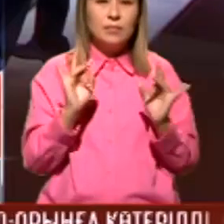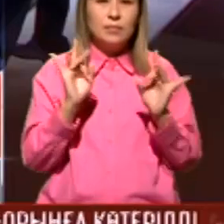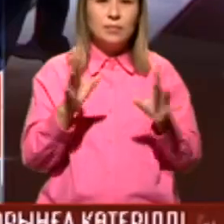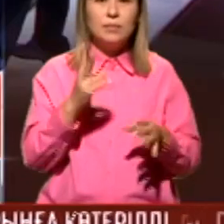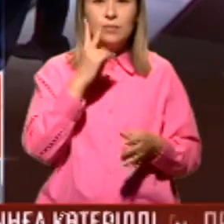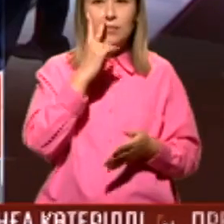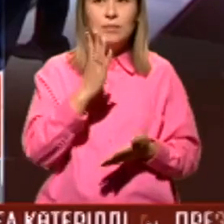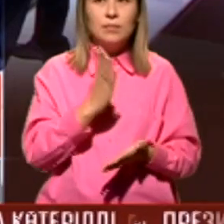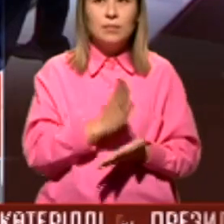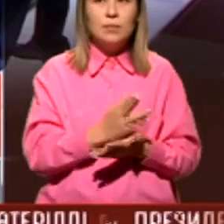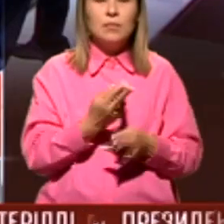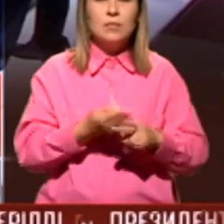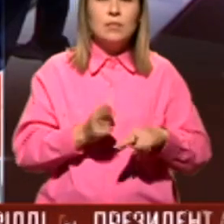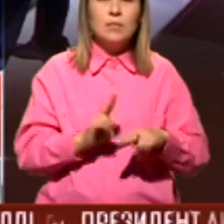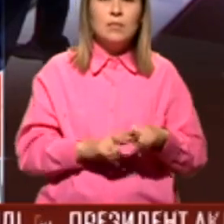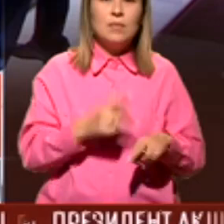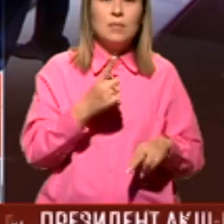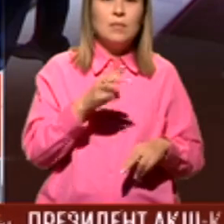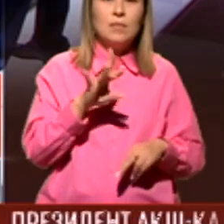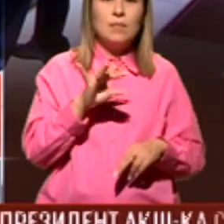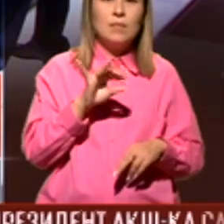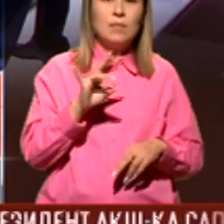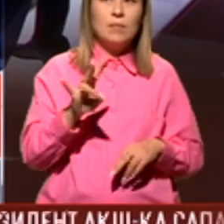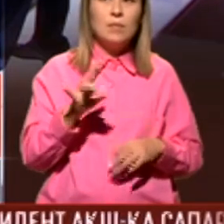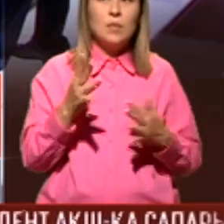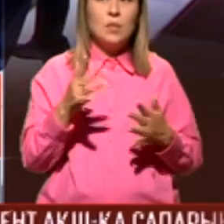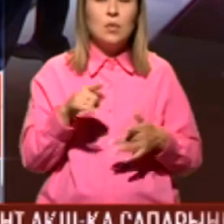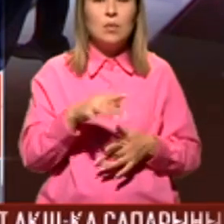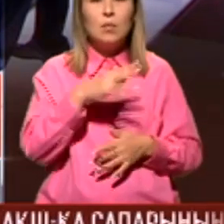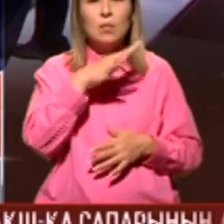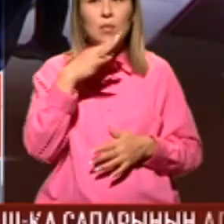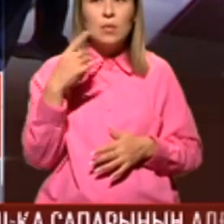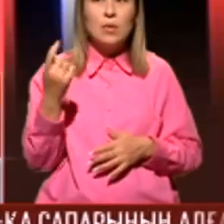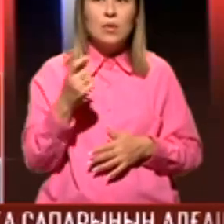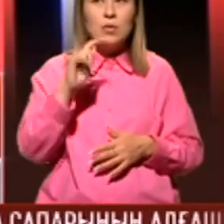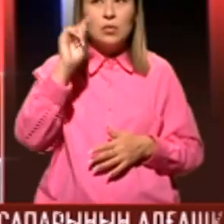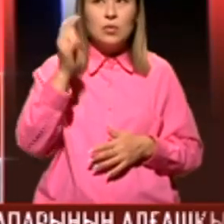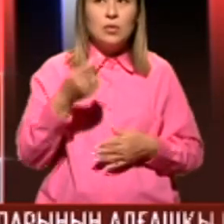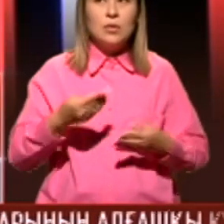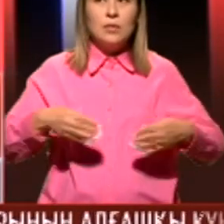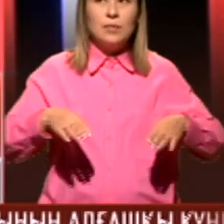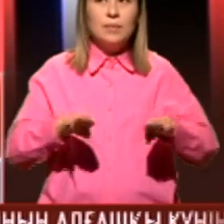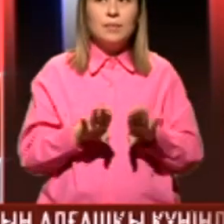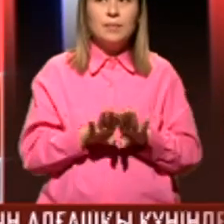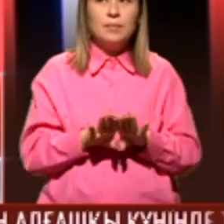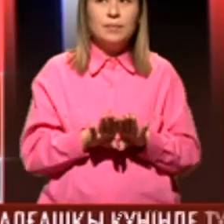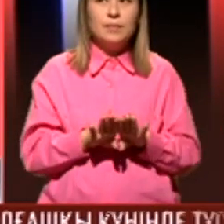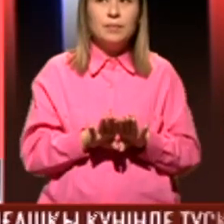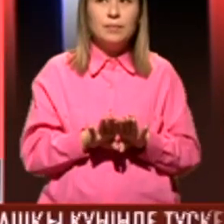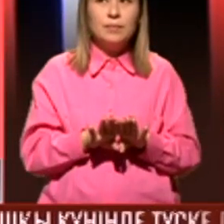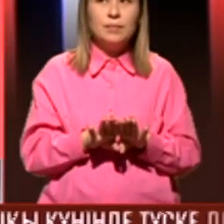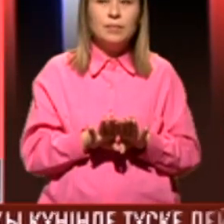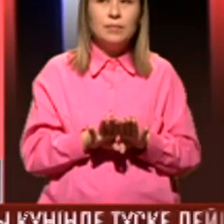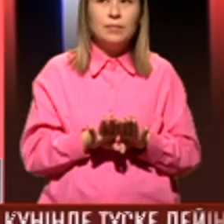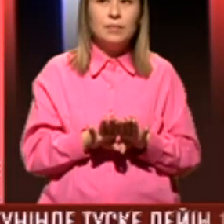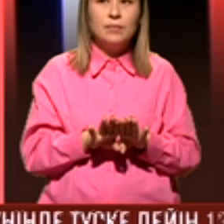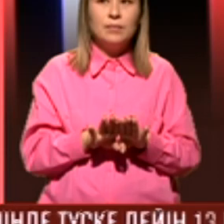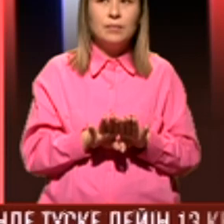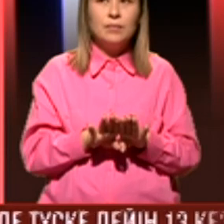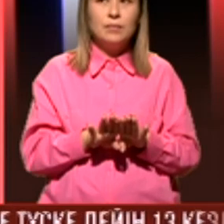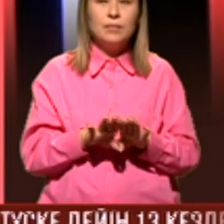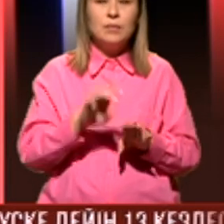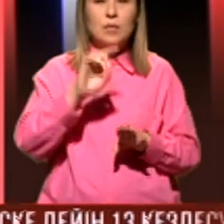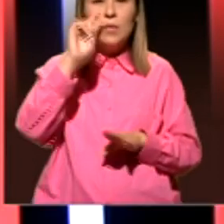көріп отырмыз. Сондықтан бұл 1 триллион ақша қаншалықты көп деп те, соғыс жағдайында ғой, соғыс жағдайында. Соғыстан